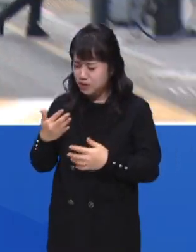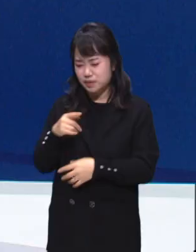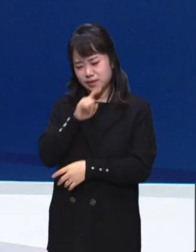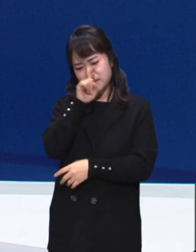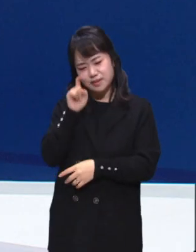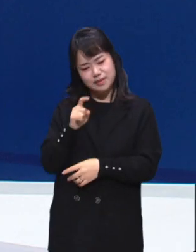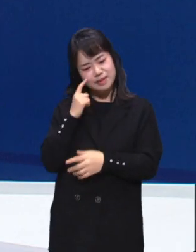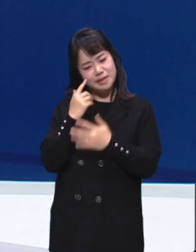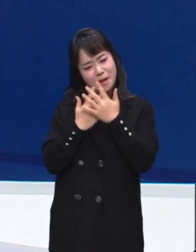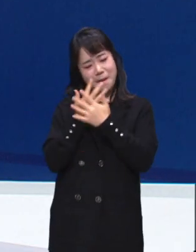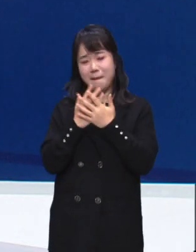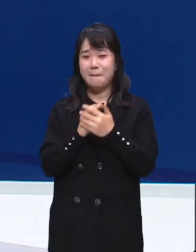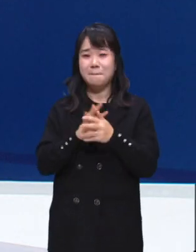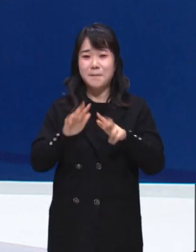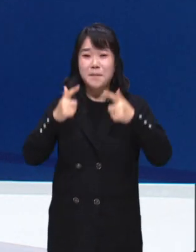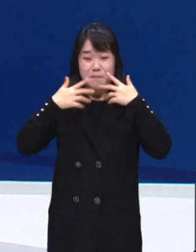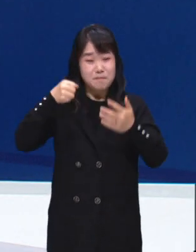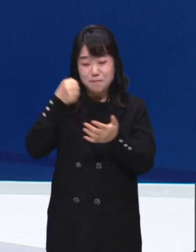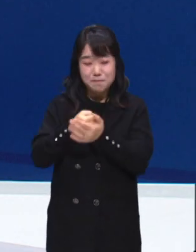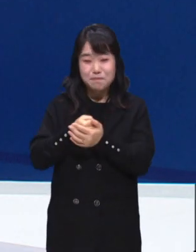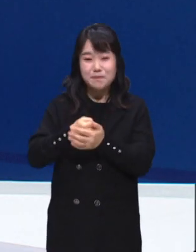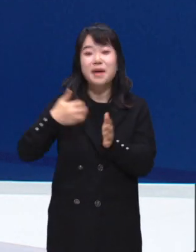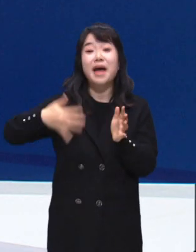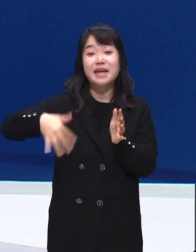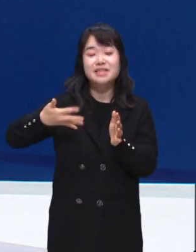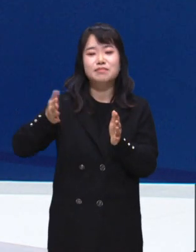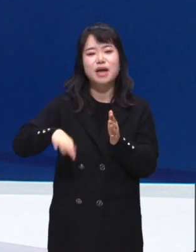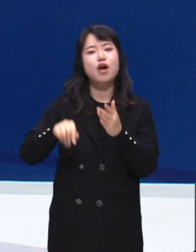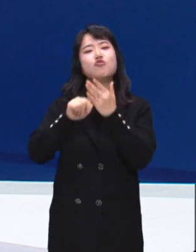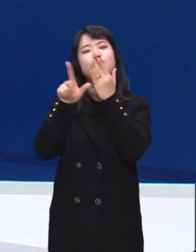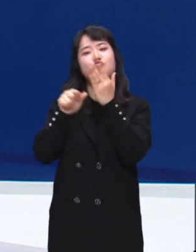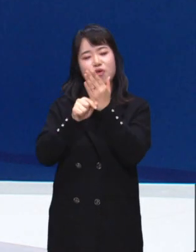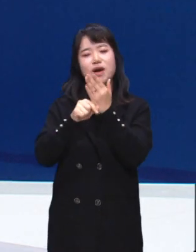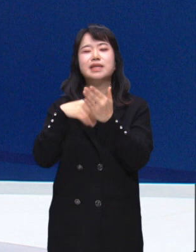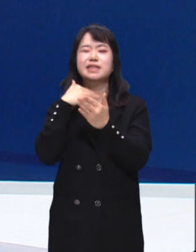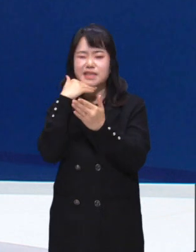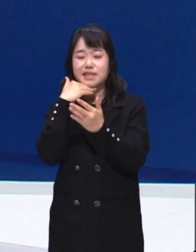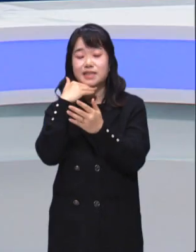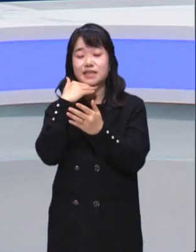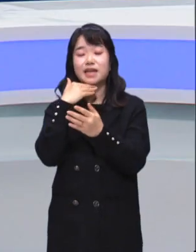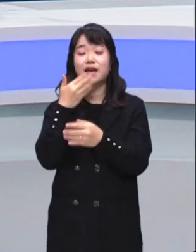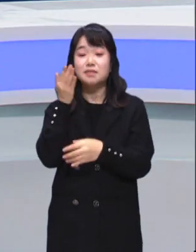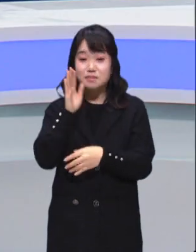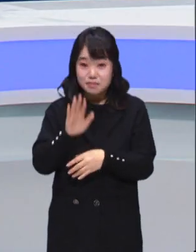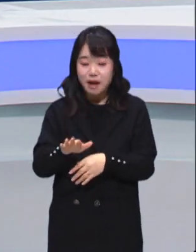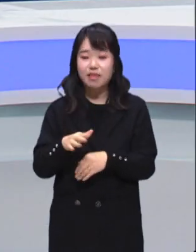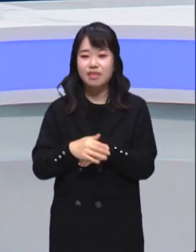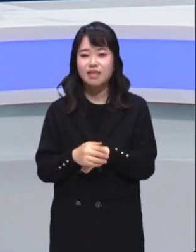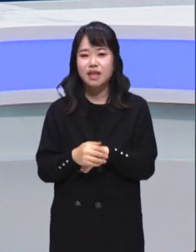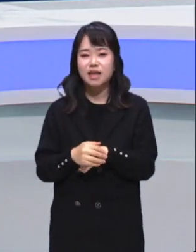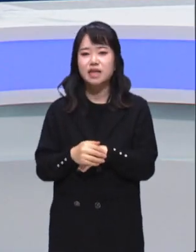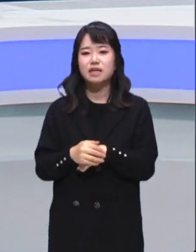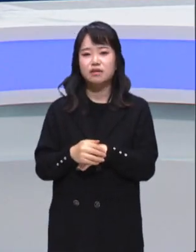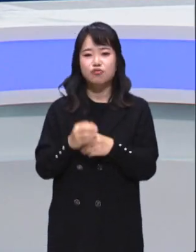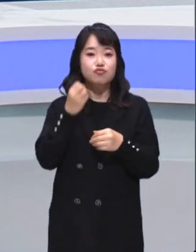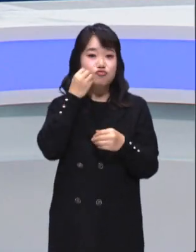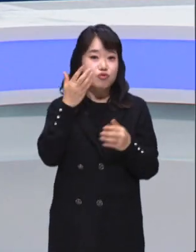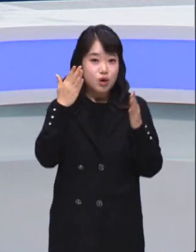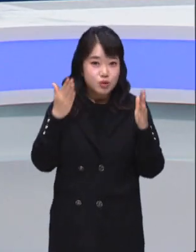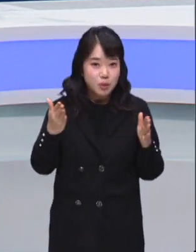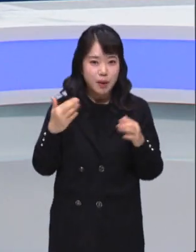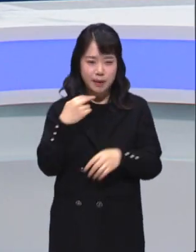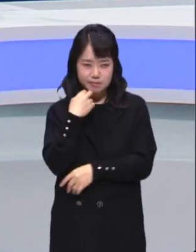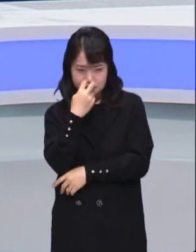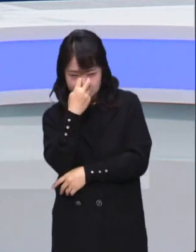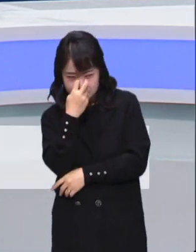아직 뭐 최종 결정된 거는 아닙니다 이제 9월까지 지켜봐야 될 것이고 그 기간 안에 이제 지켜본 뒤에 이제 이것을 폐지할